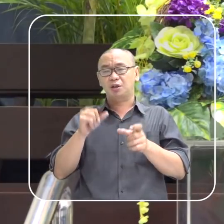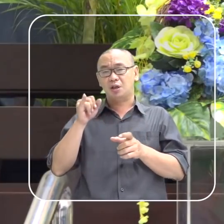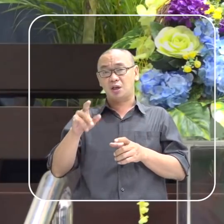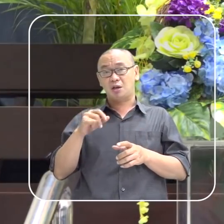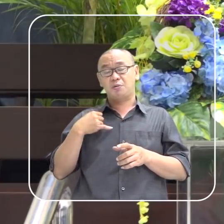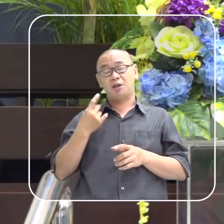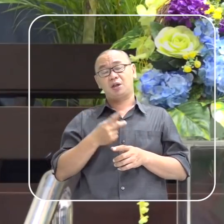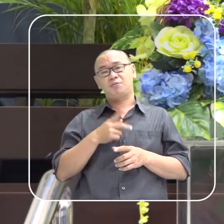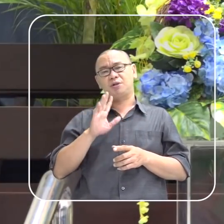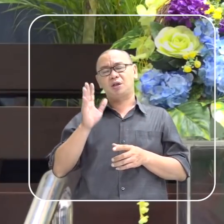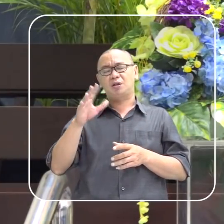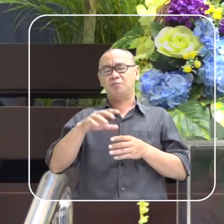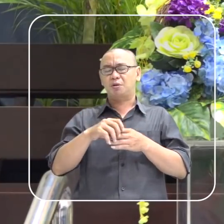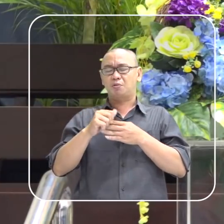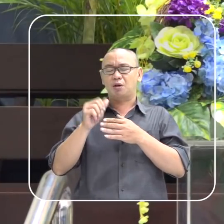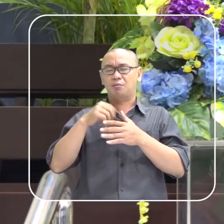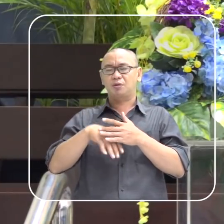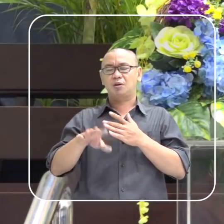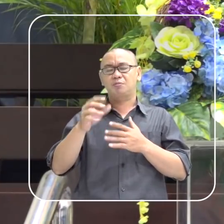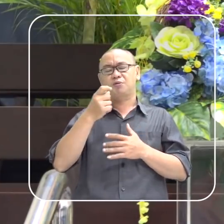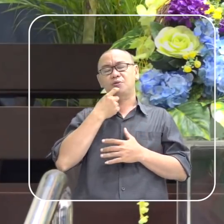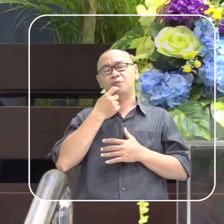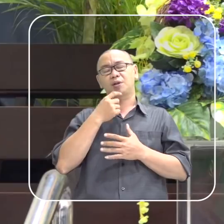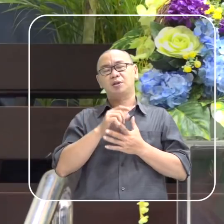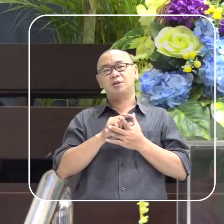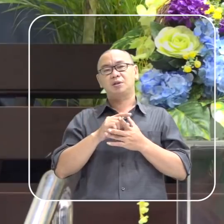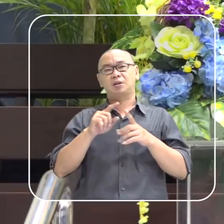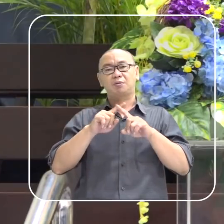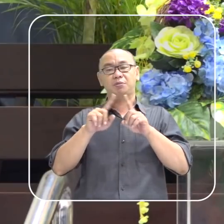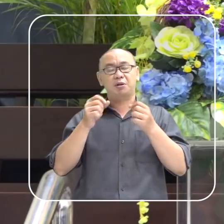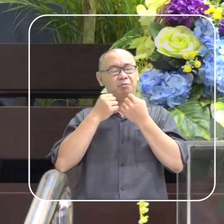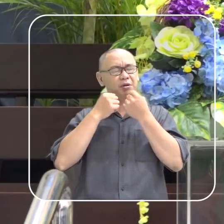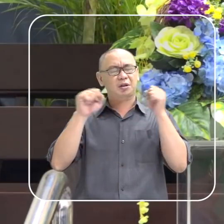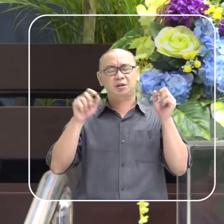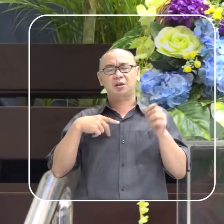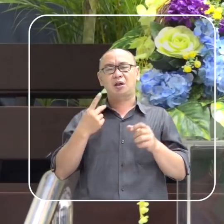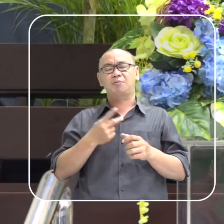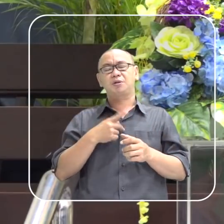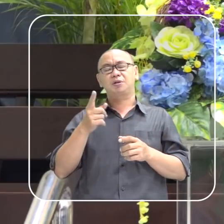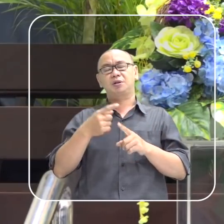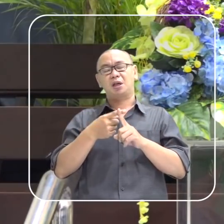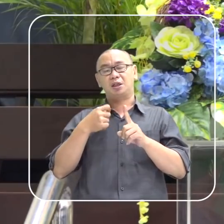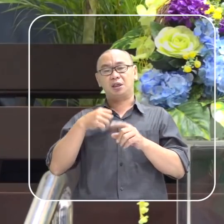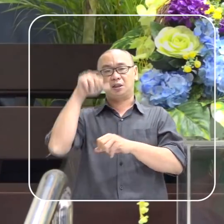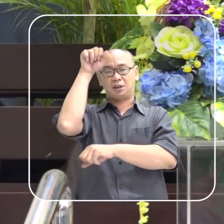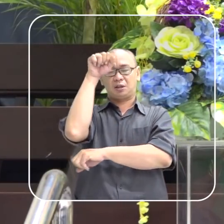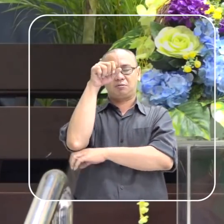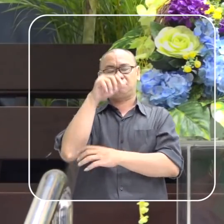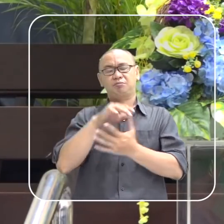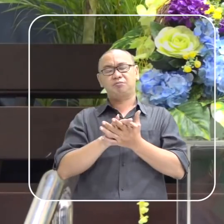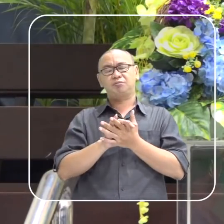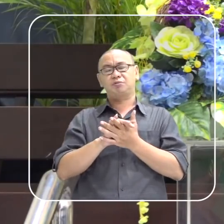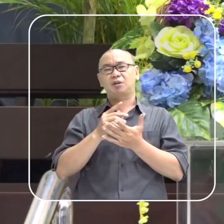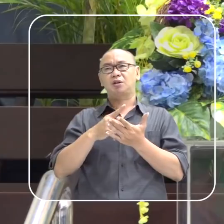kami. Dan janganlah membawa kami ke dalam pencobaan, tetapi lepaskanlah kami daripada yang jahat, karena Engkaulah